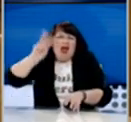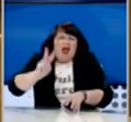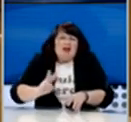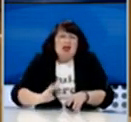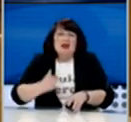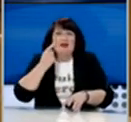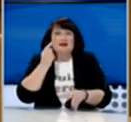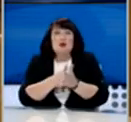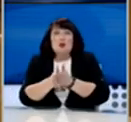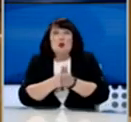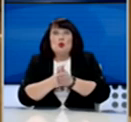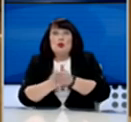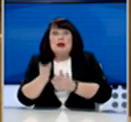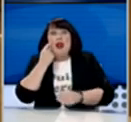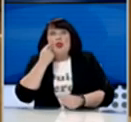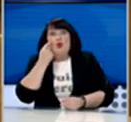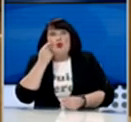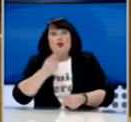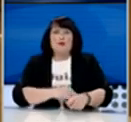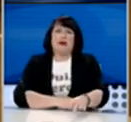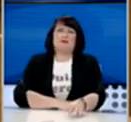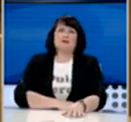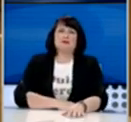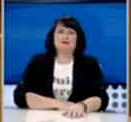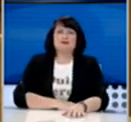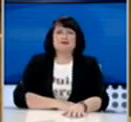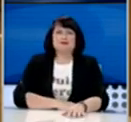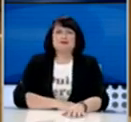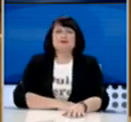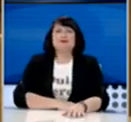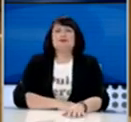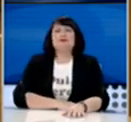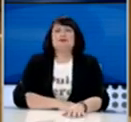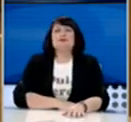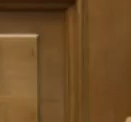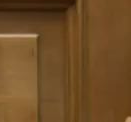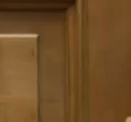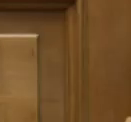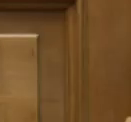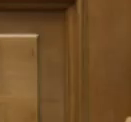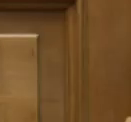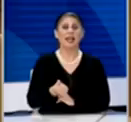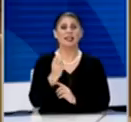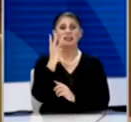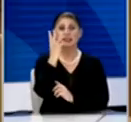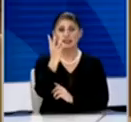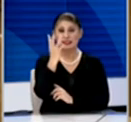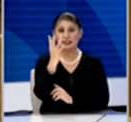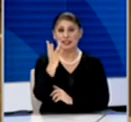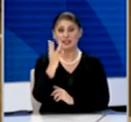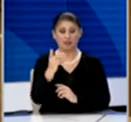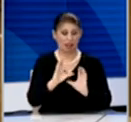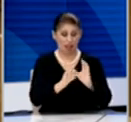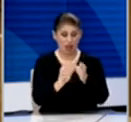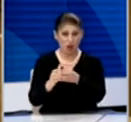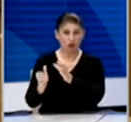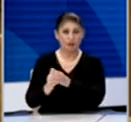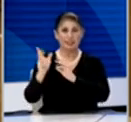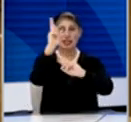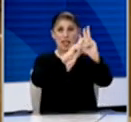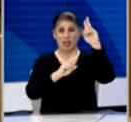είναι τυχαίο ότι το μέσο δελτίο ειδήσεων περιλαμβάνει πλέον τρεις ή περισσότερες ενότητες ειδικά για τον καιρό σστο